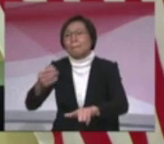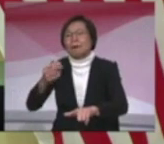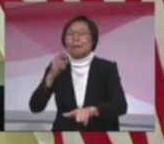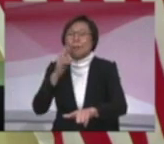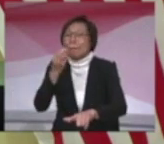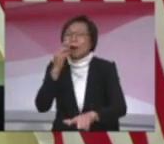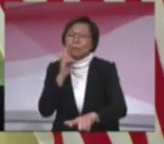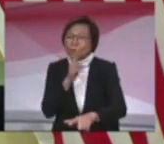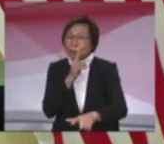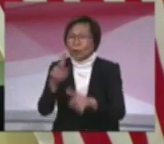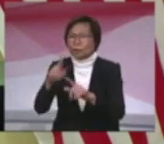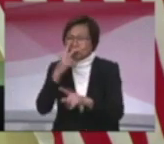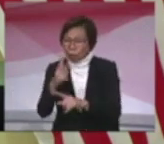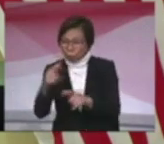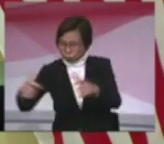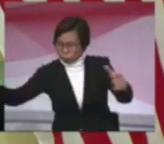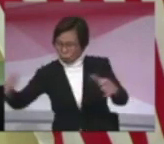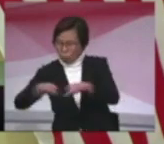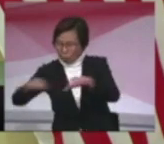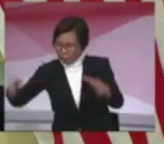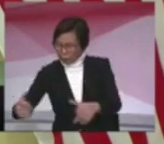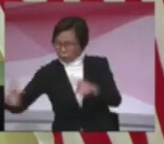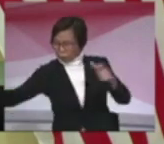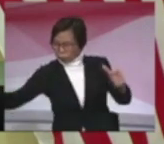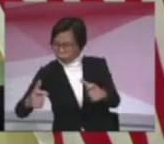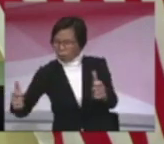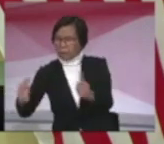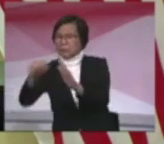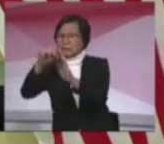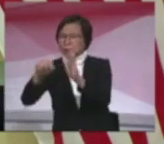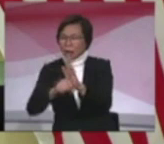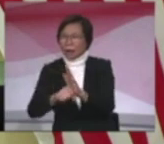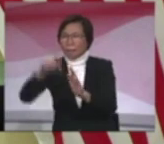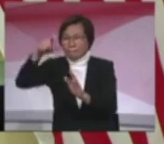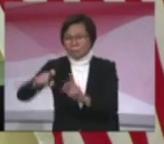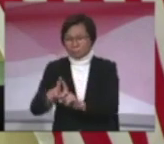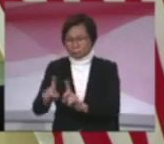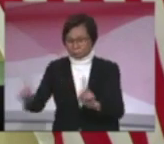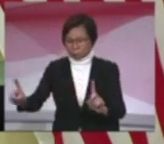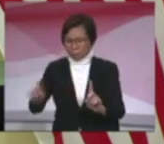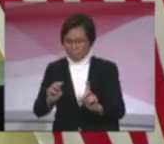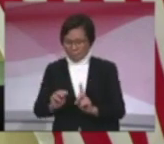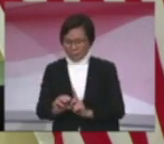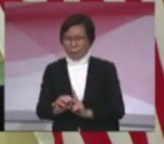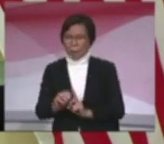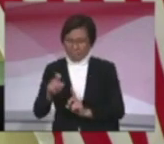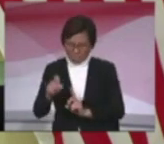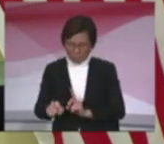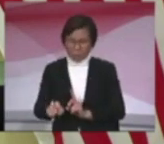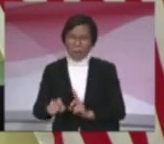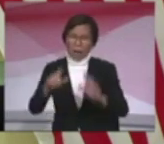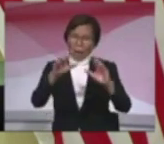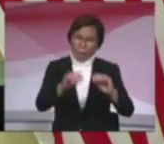mengikut keluasan meja dengan syarat ada penjarakan sosial 1 meter.